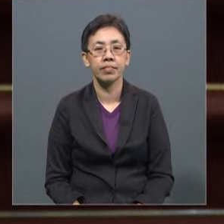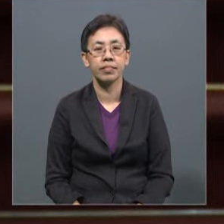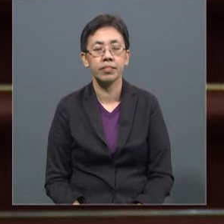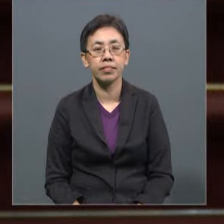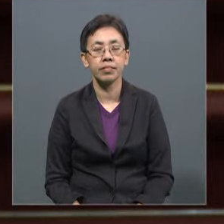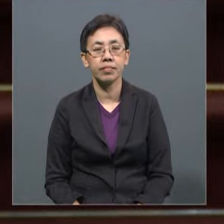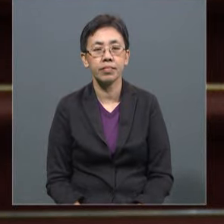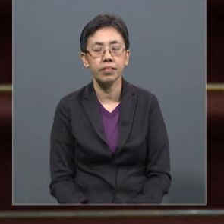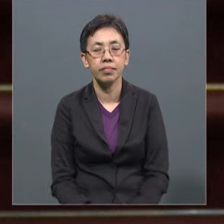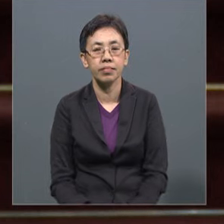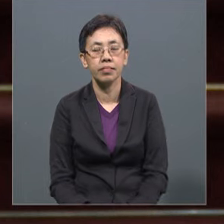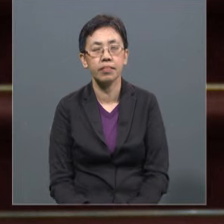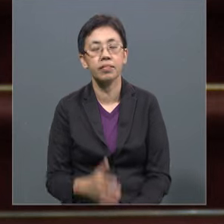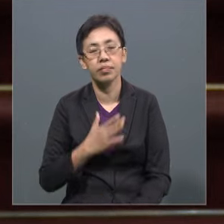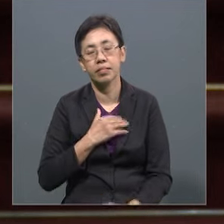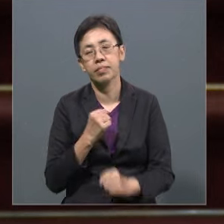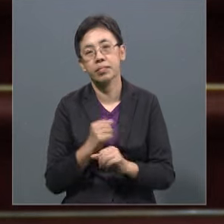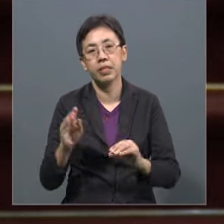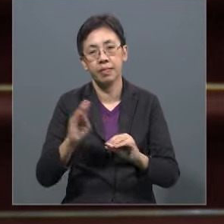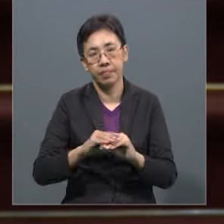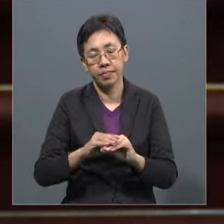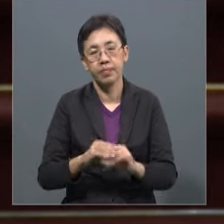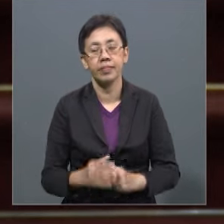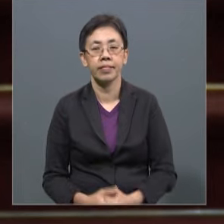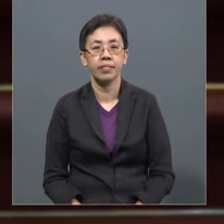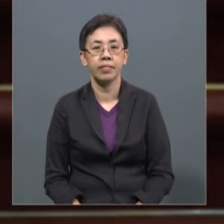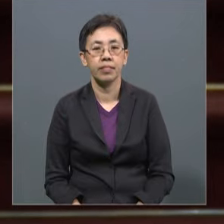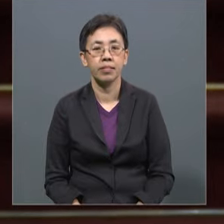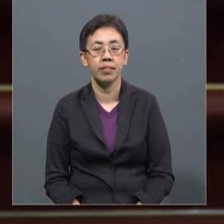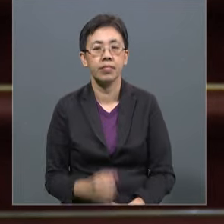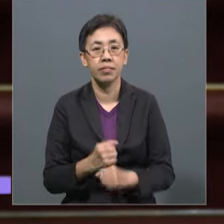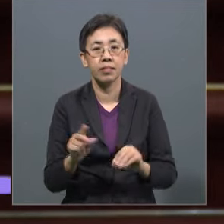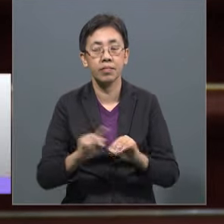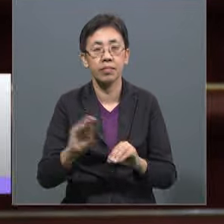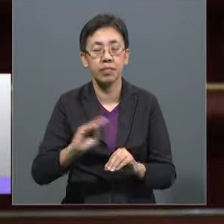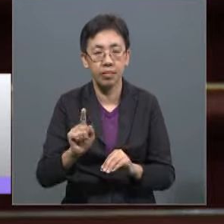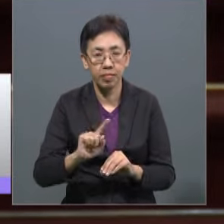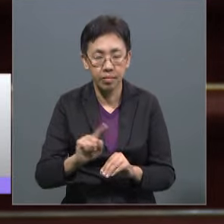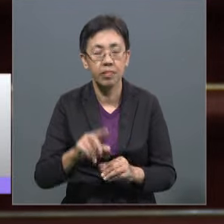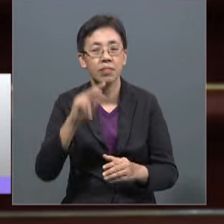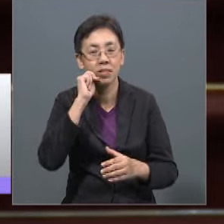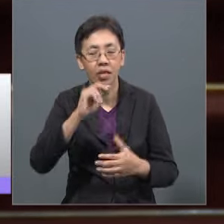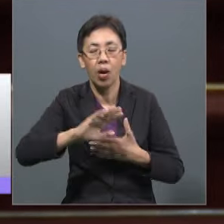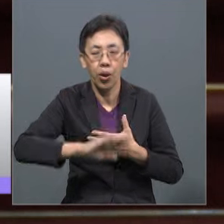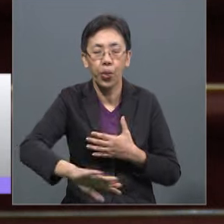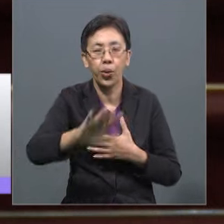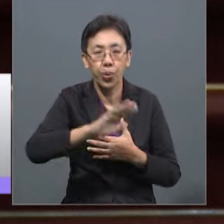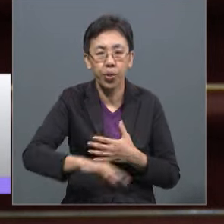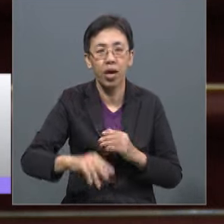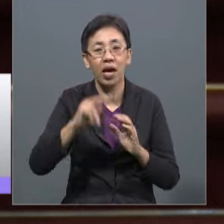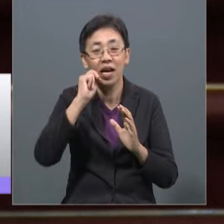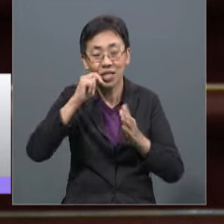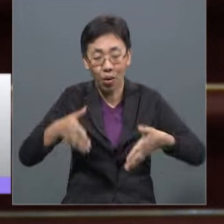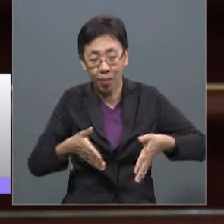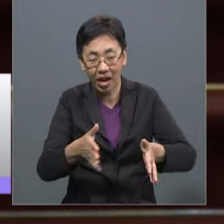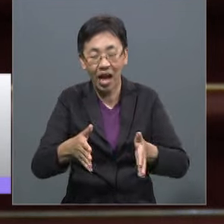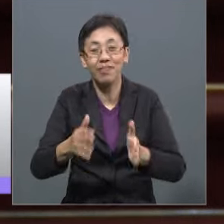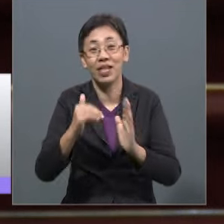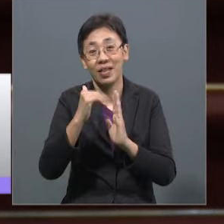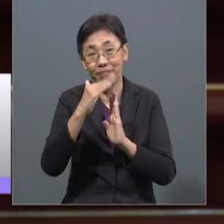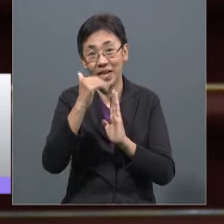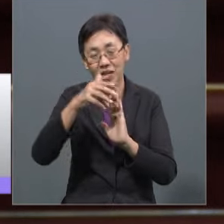เราจะต้องเร่งทำเพิ่มโดยการเร่งผลักดันน้ำที่มันลงมาในลำน้ำเจ้าพระยา